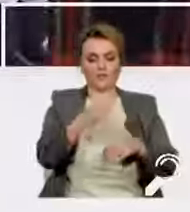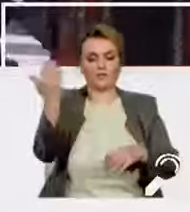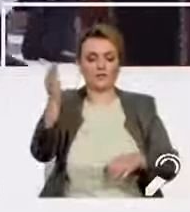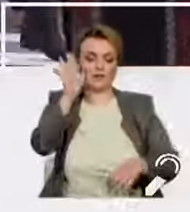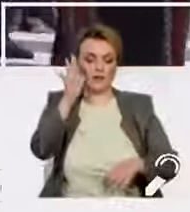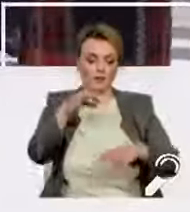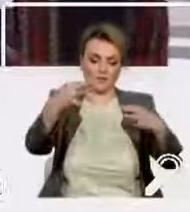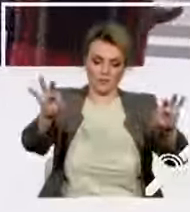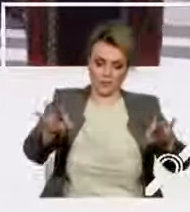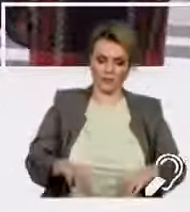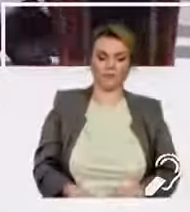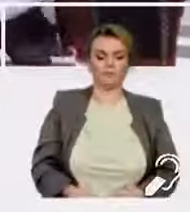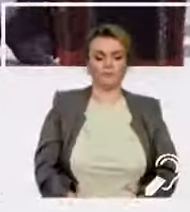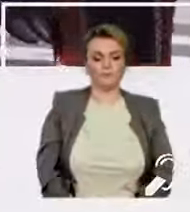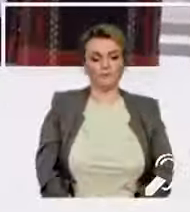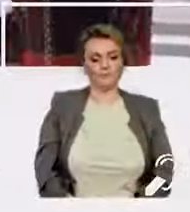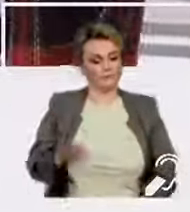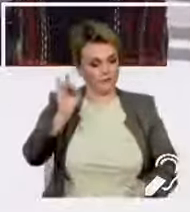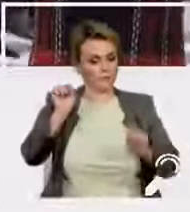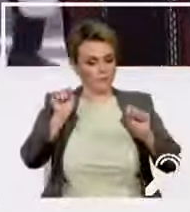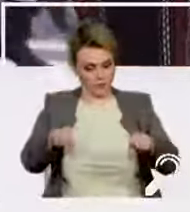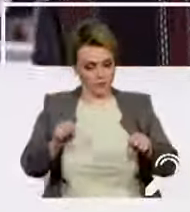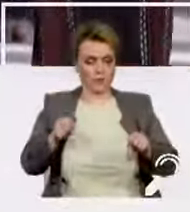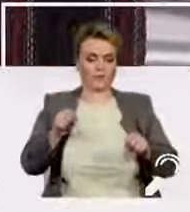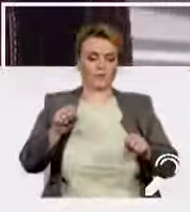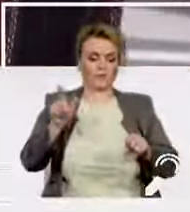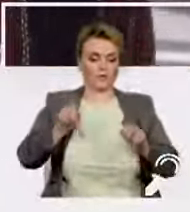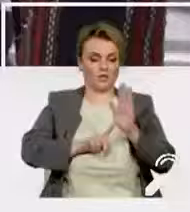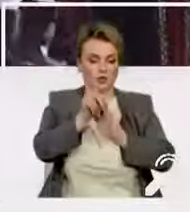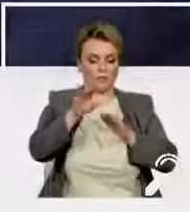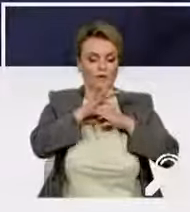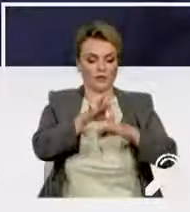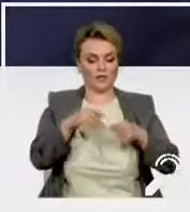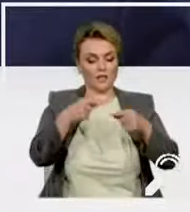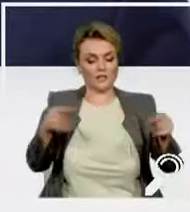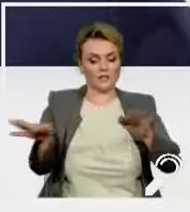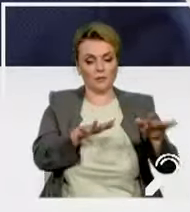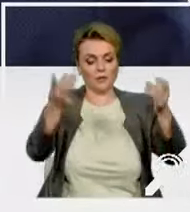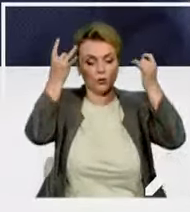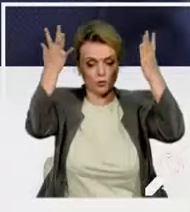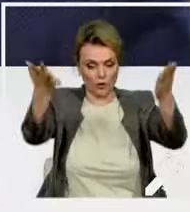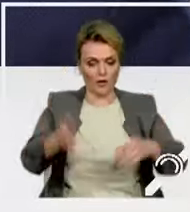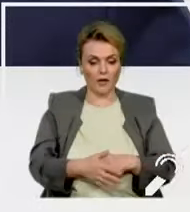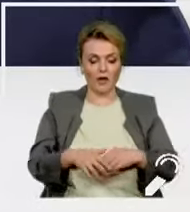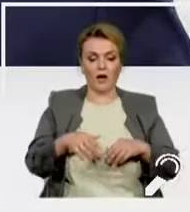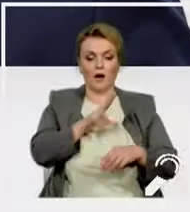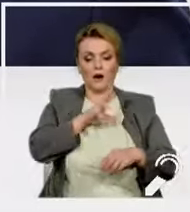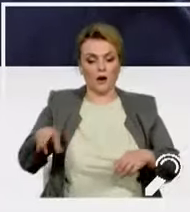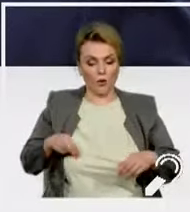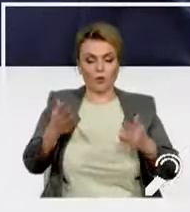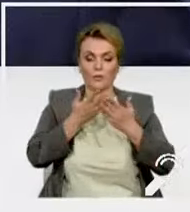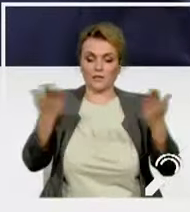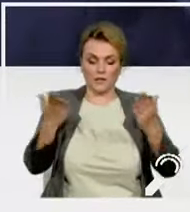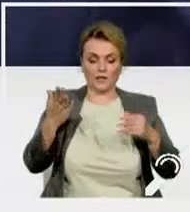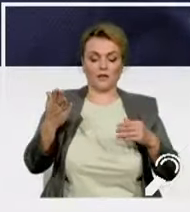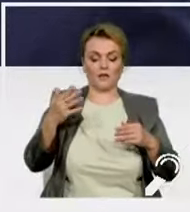și un loc ideal pentru organizarea de evenimente culturale în aer liber. Investițiile în Cahul în ultimii ani, dacă vorbim